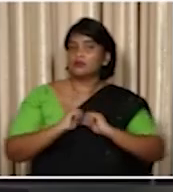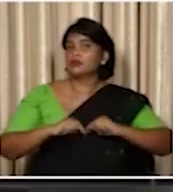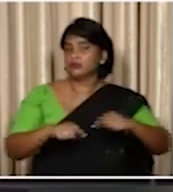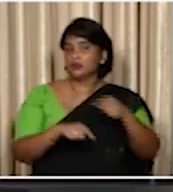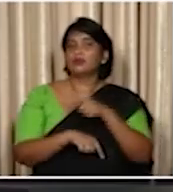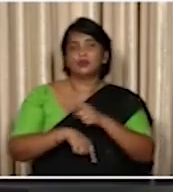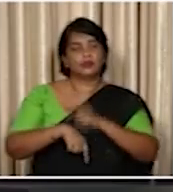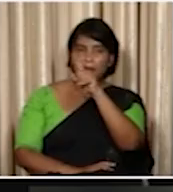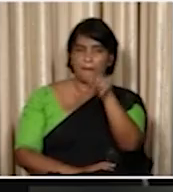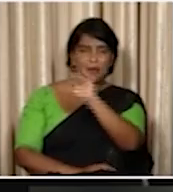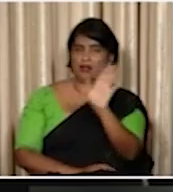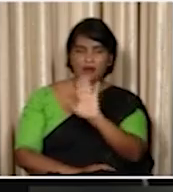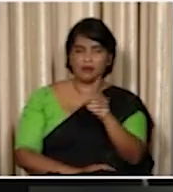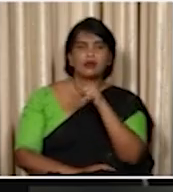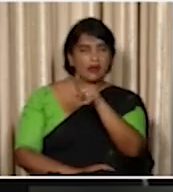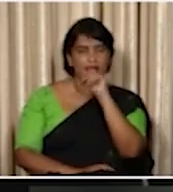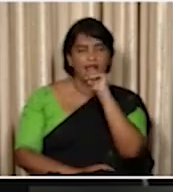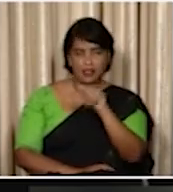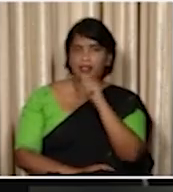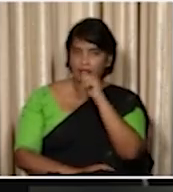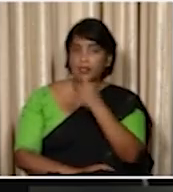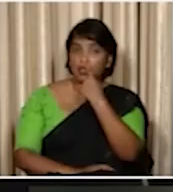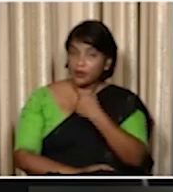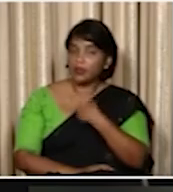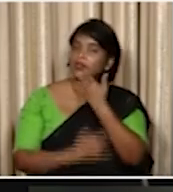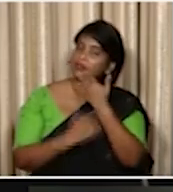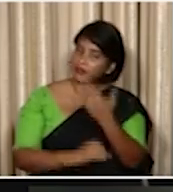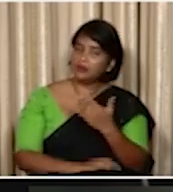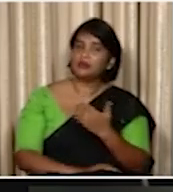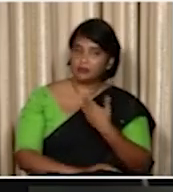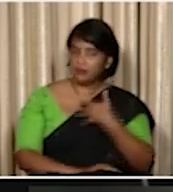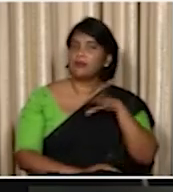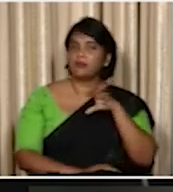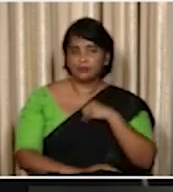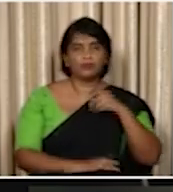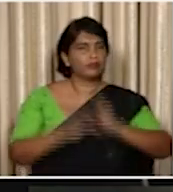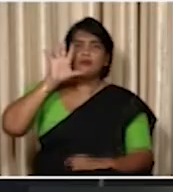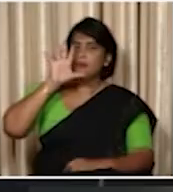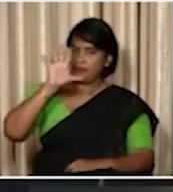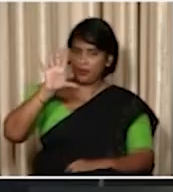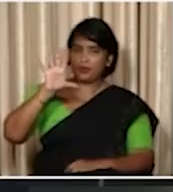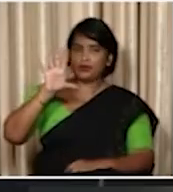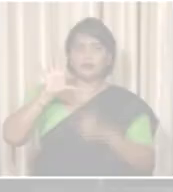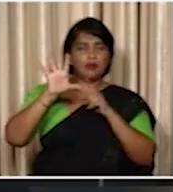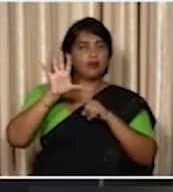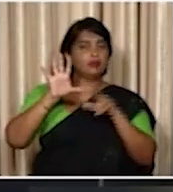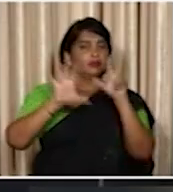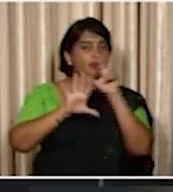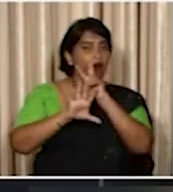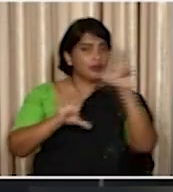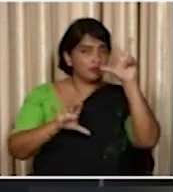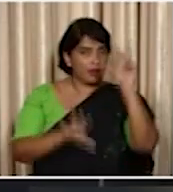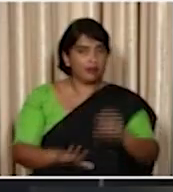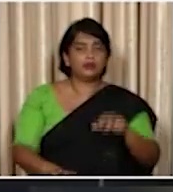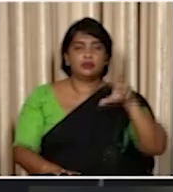යාමට කටයුතු සැලසලා තියෙනවා. කියව ඇත්ත කතා කරපු එක ගැන ස්තුතිවන්ත වෙනවා. මාත් පිළිගන්නවා මේ තියෙන ක්‍රමවේදේ වැඩක් නැහැ කියලා. 18,800ක්